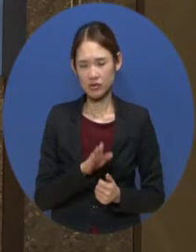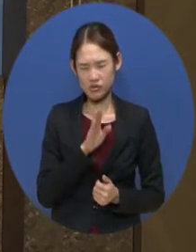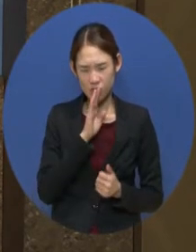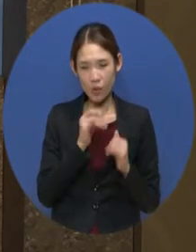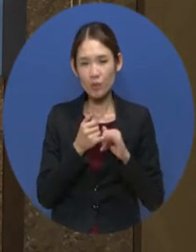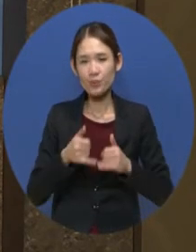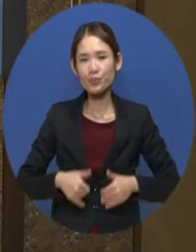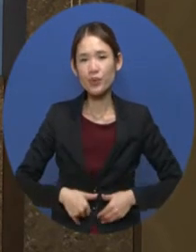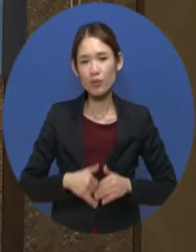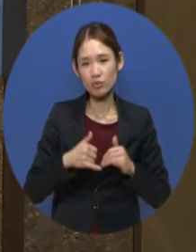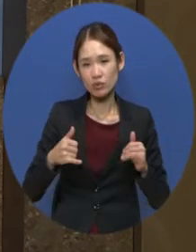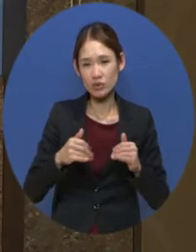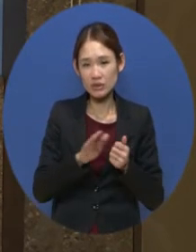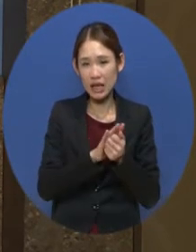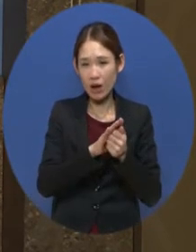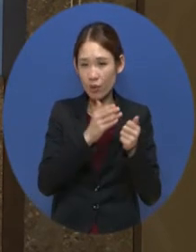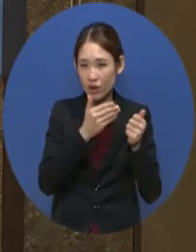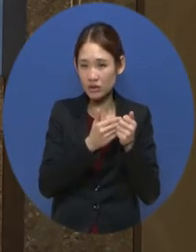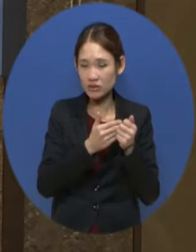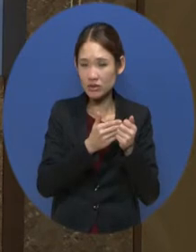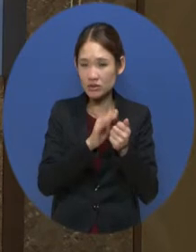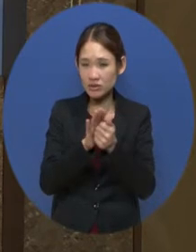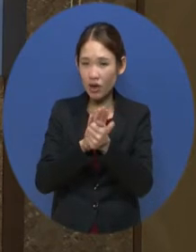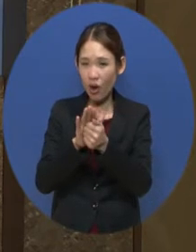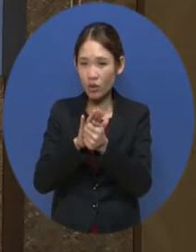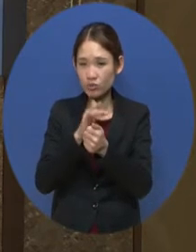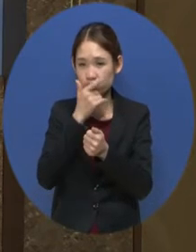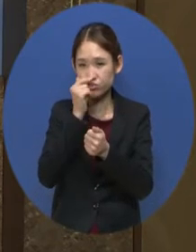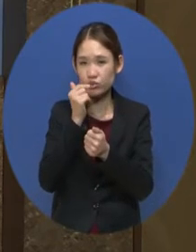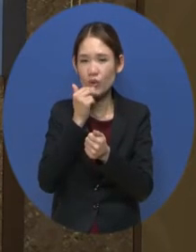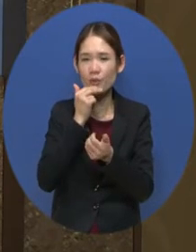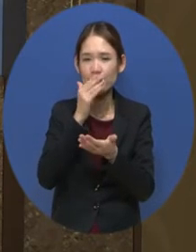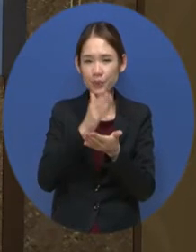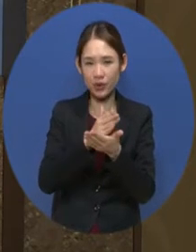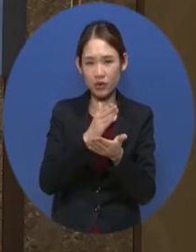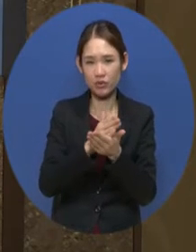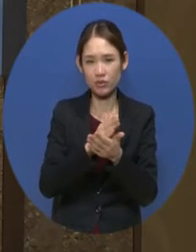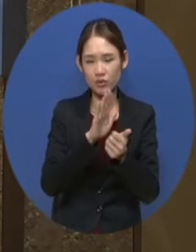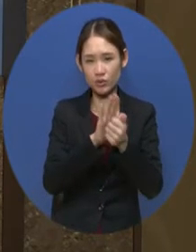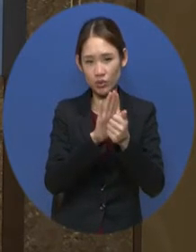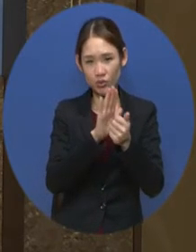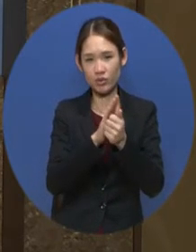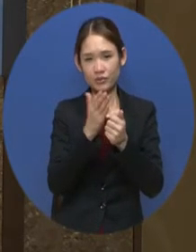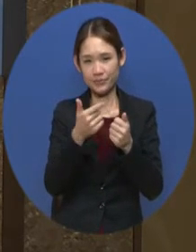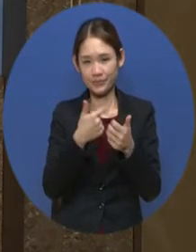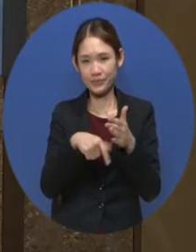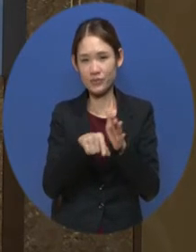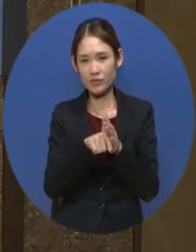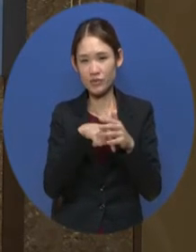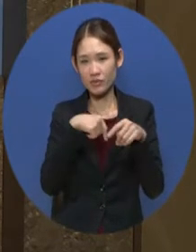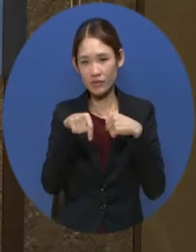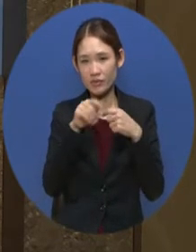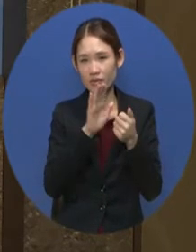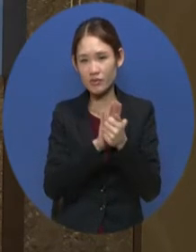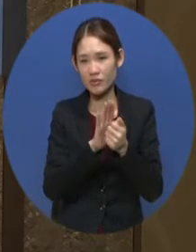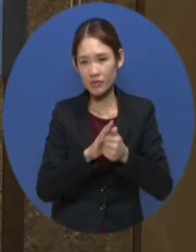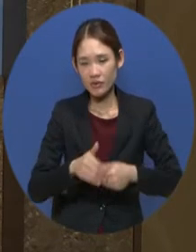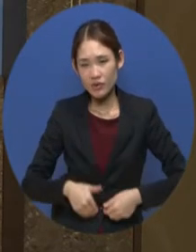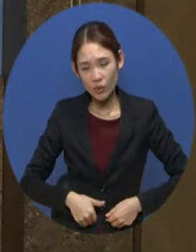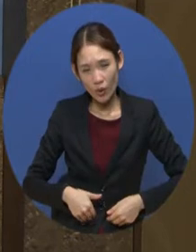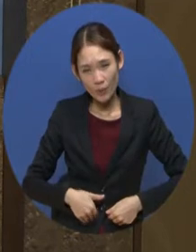정말 필요한 분들에게 제공하는 서비스가 네. 부족함이 없도록 이렇게 제공을 도와줄 수 있는